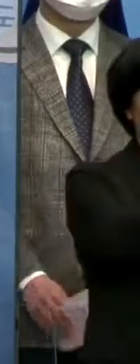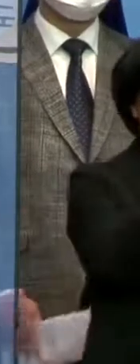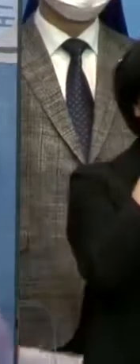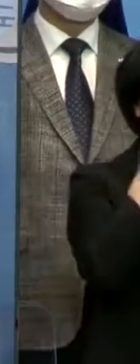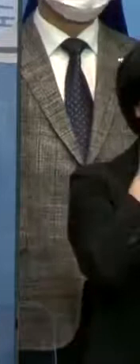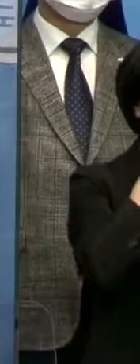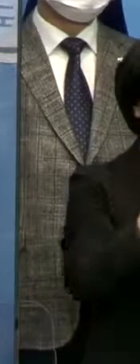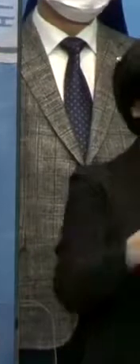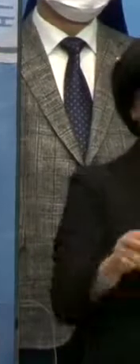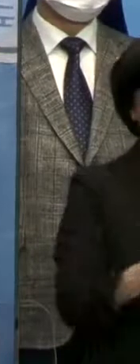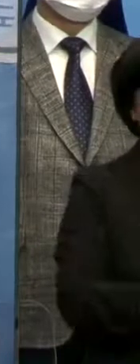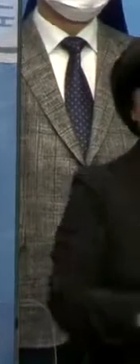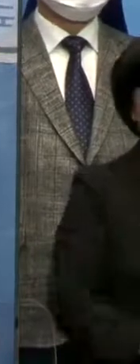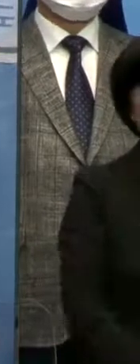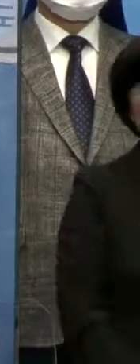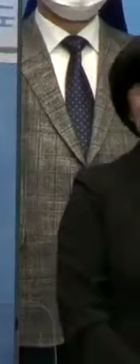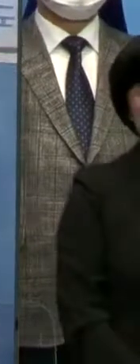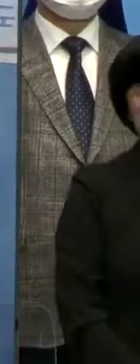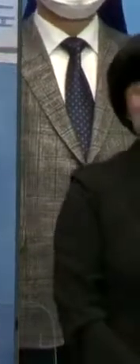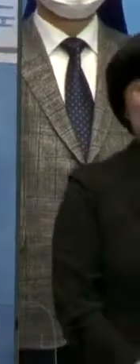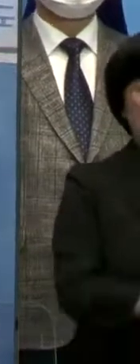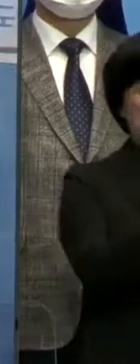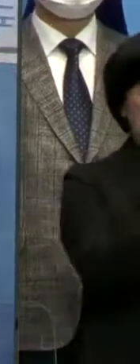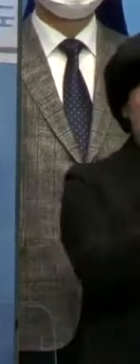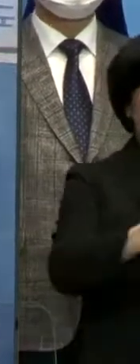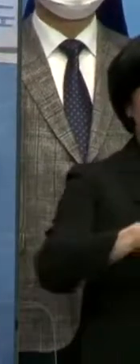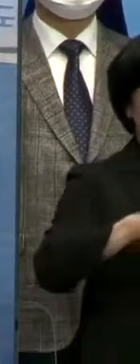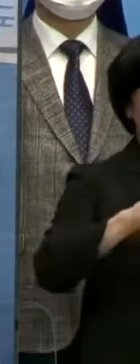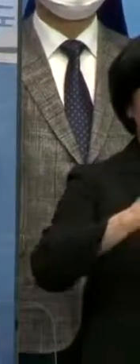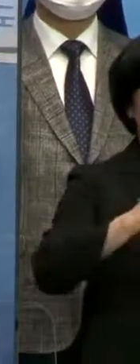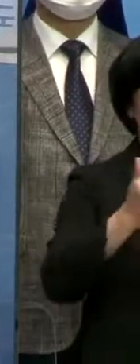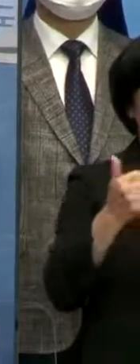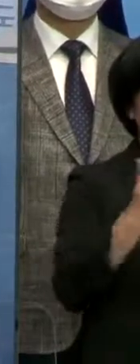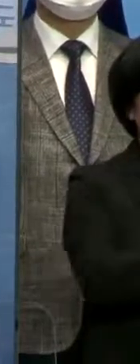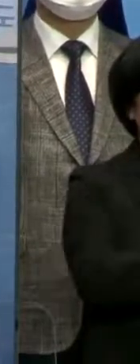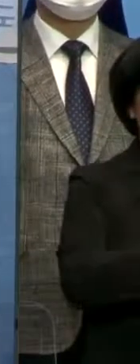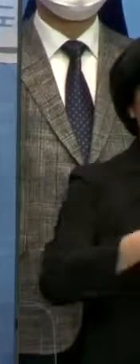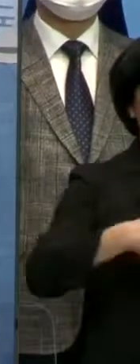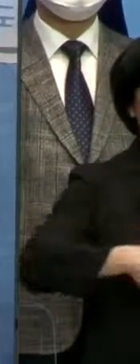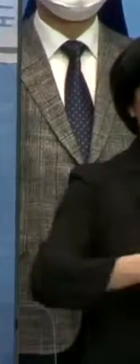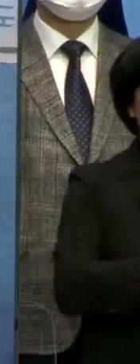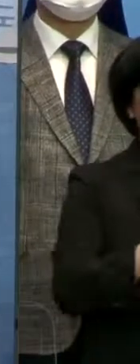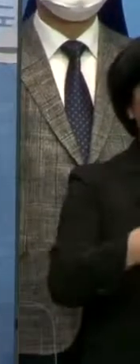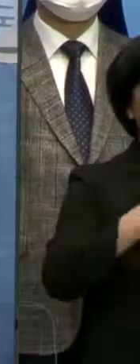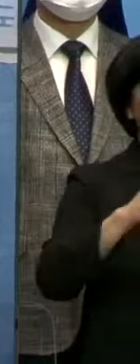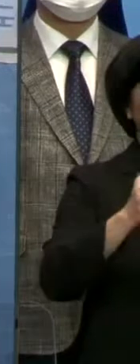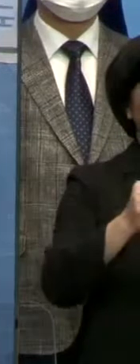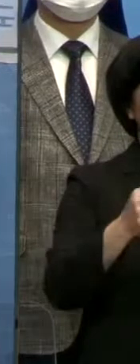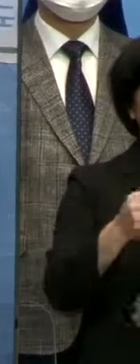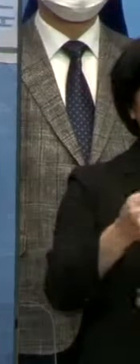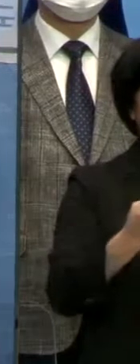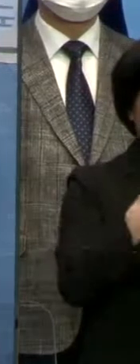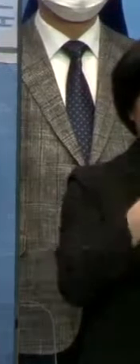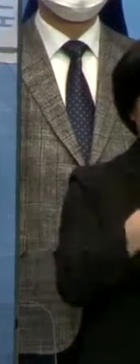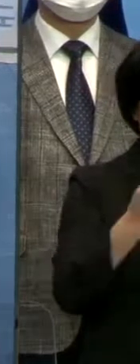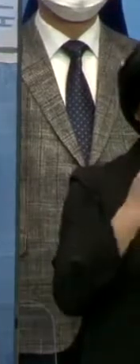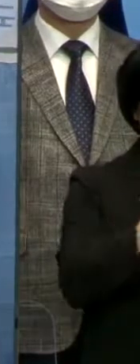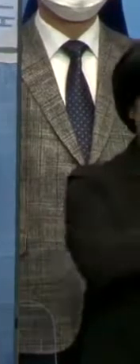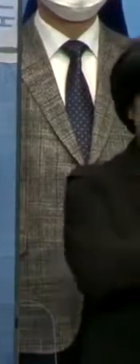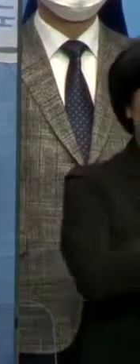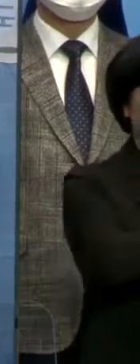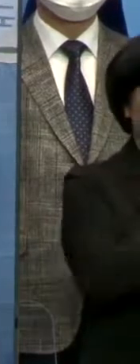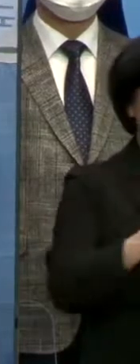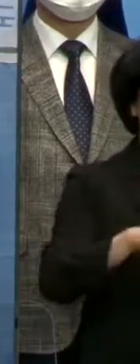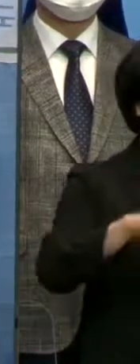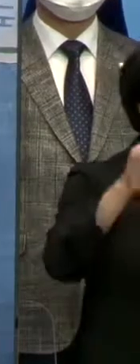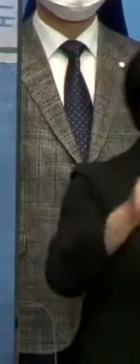못하고 폐기되고 말았습니다. 21대 국회는 달라야 합니다. 국민의 생명과 건강권, 인권보다